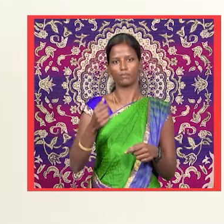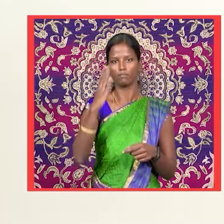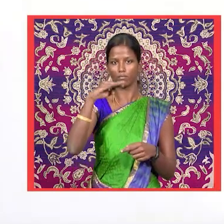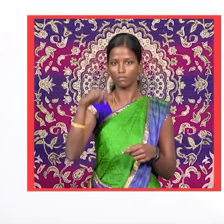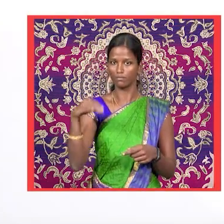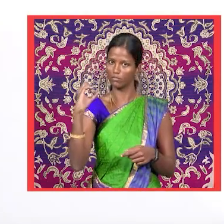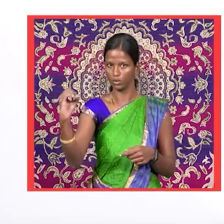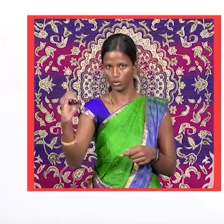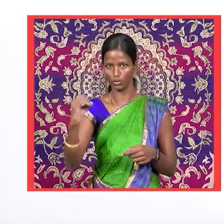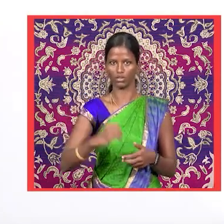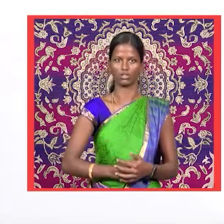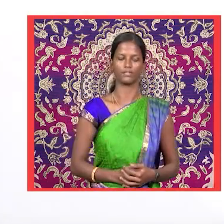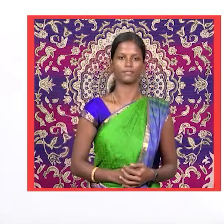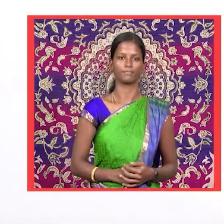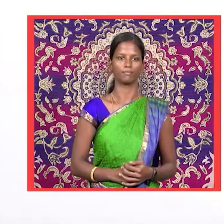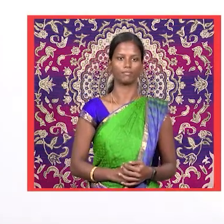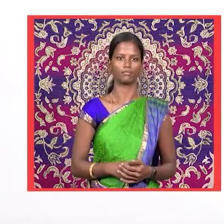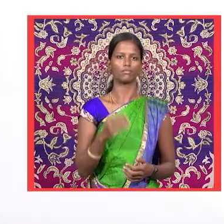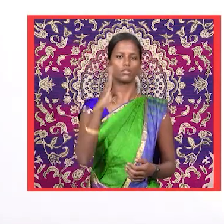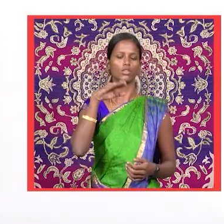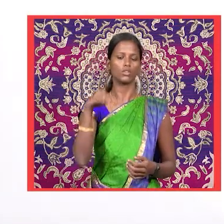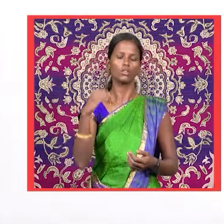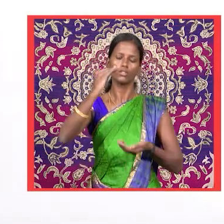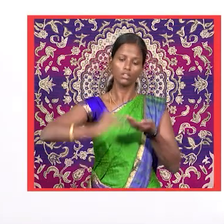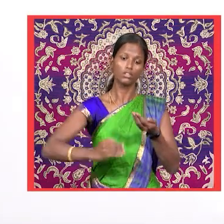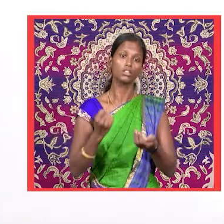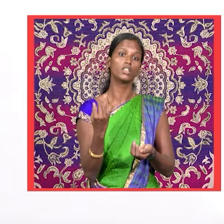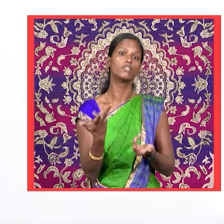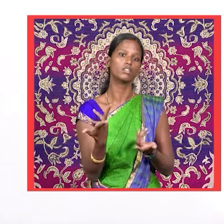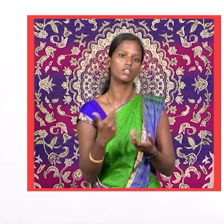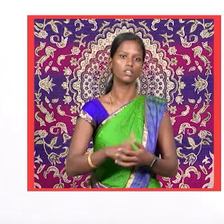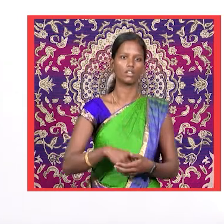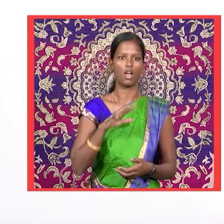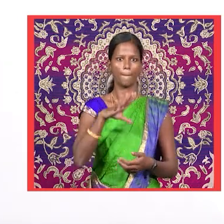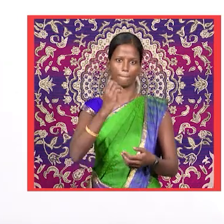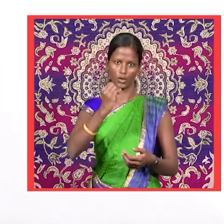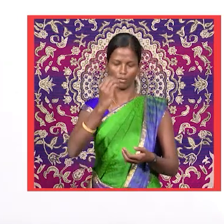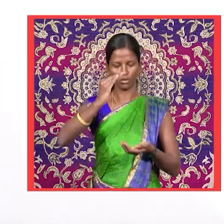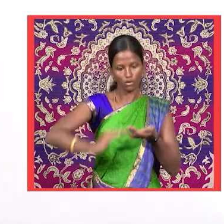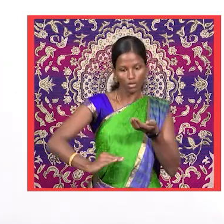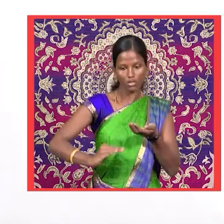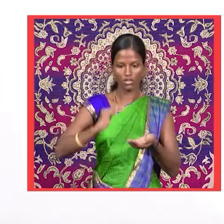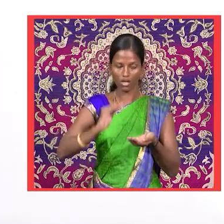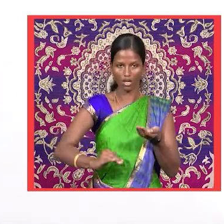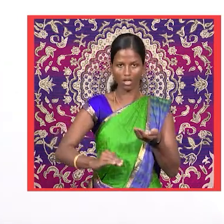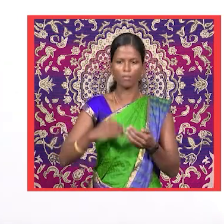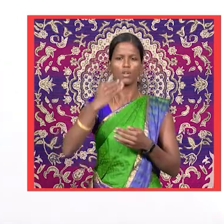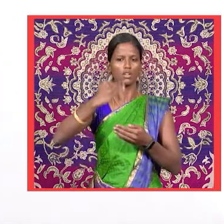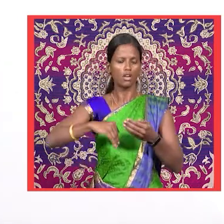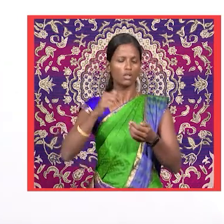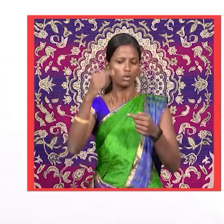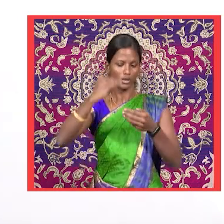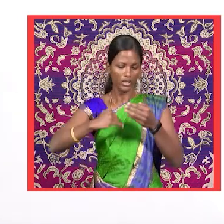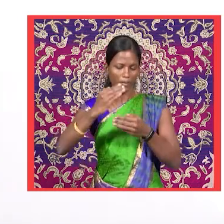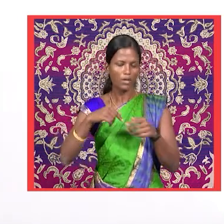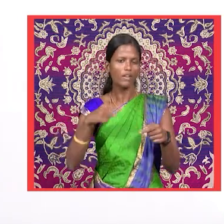₹90. ஸோ 90 எவ்வளோ குறைச்சிருக்காங்க? ₹50 குறைச்சிருக்காங்க. ₹50 வரைக்கும் குறைச்சிருக்காங்க. அப்போ